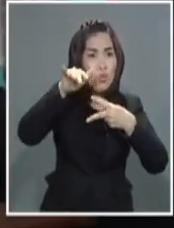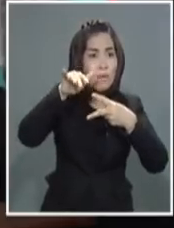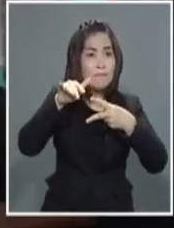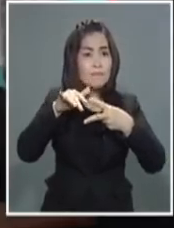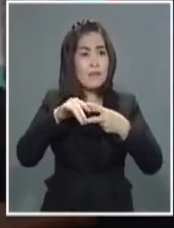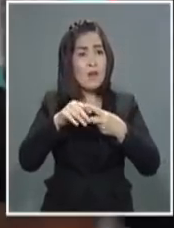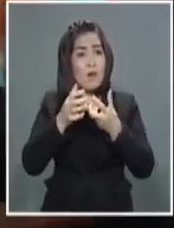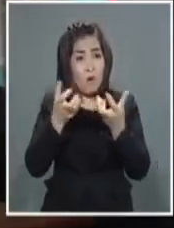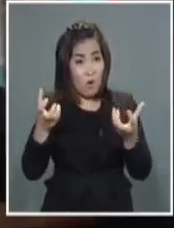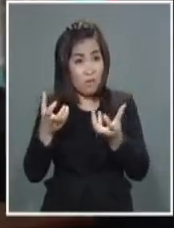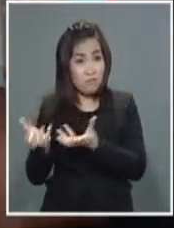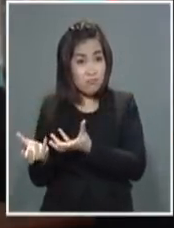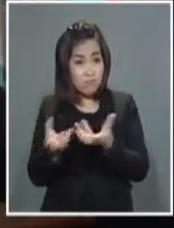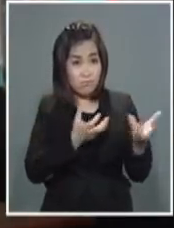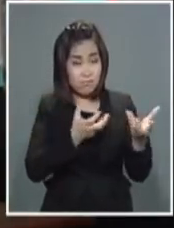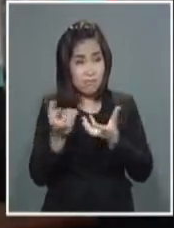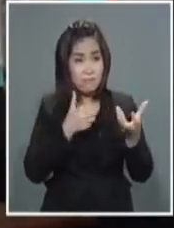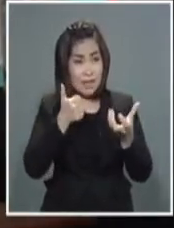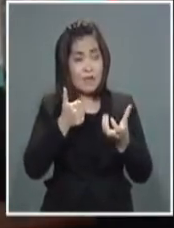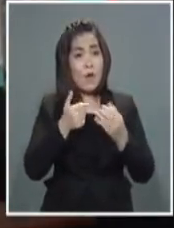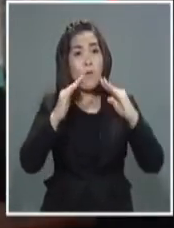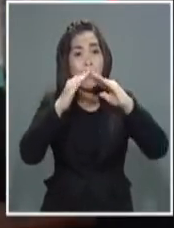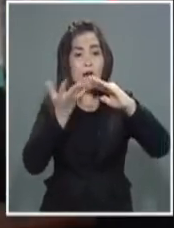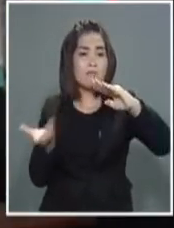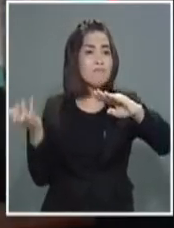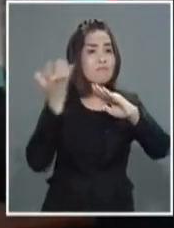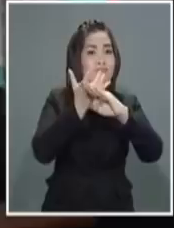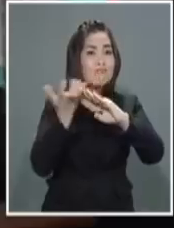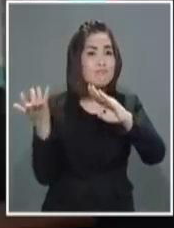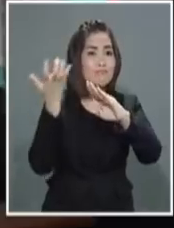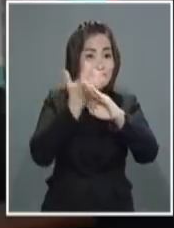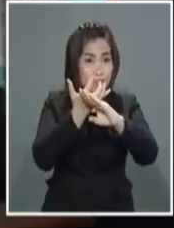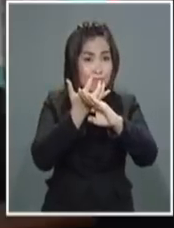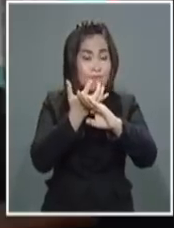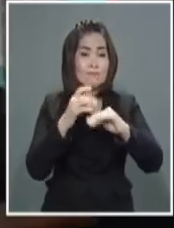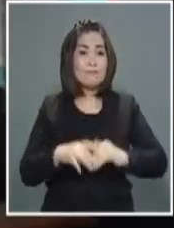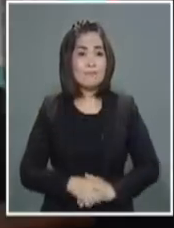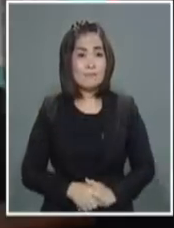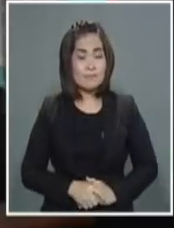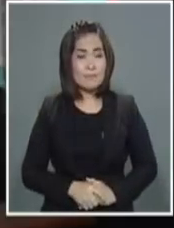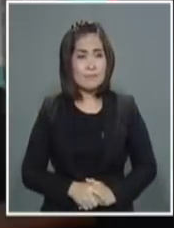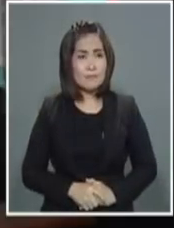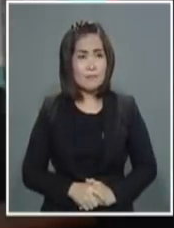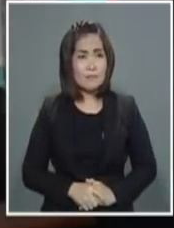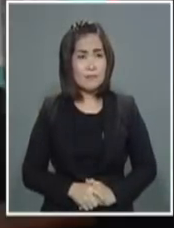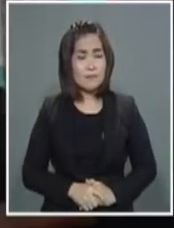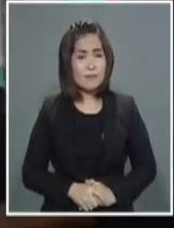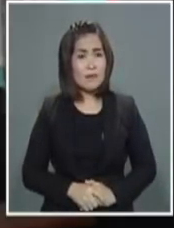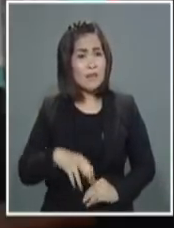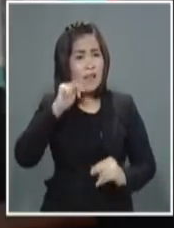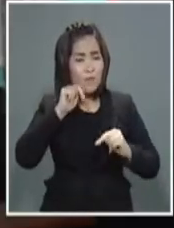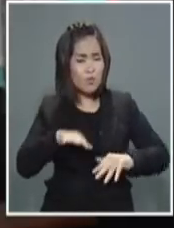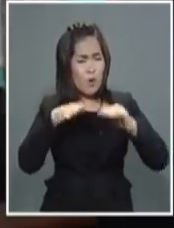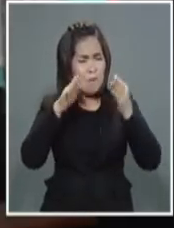คะ เก็บไว้ซึ่งจําซึ่งหลังคา เก็บคล้องมาบนหลังคาอีกทีนึงค่ะนี่ท่วมพนีมากี่รอบแล้ว